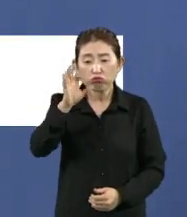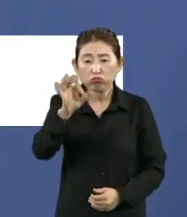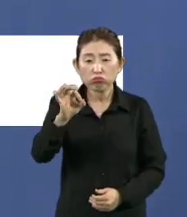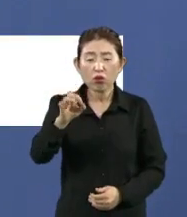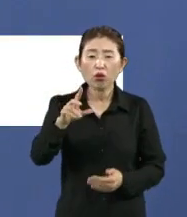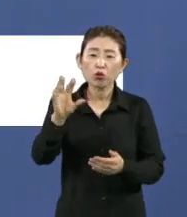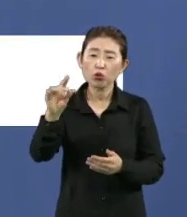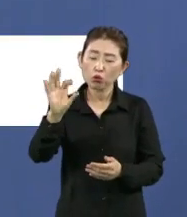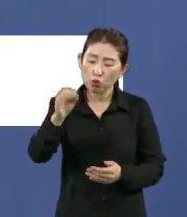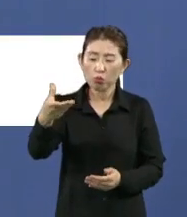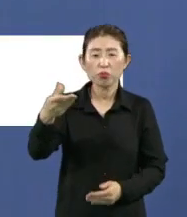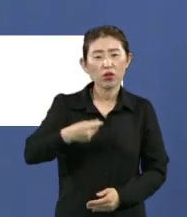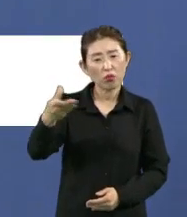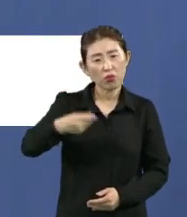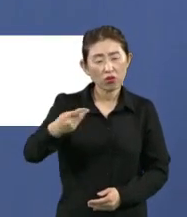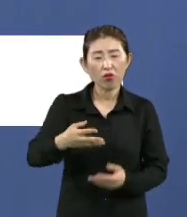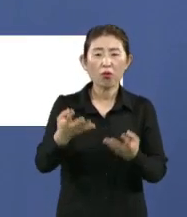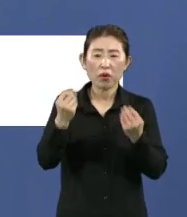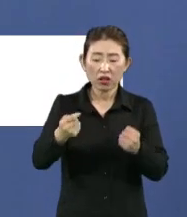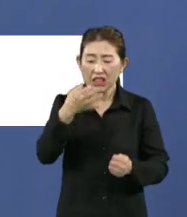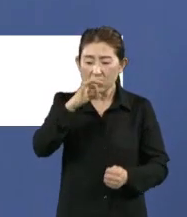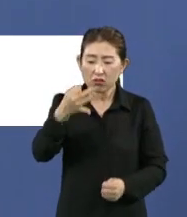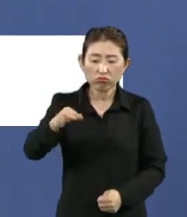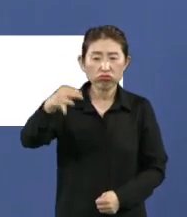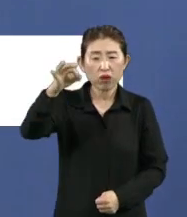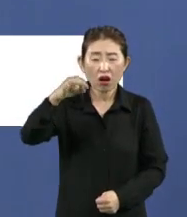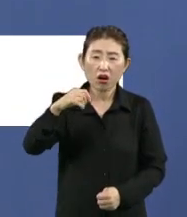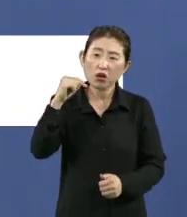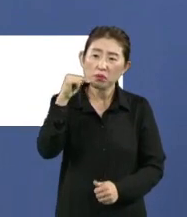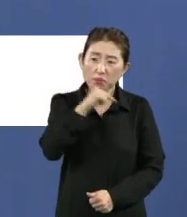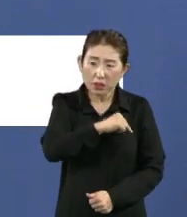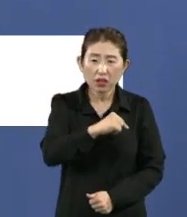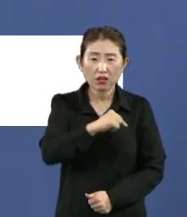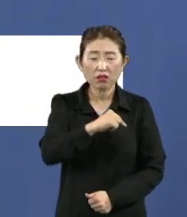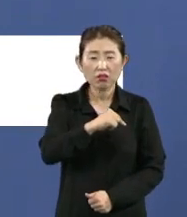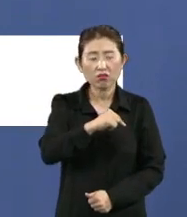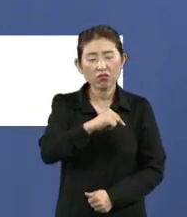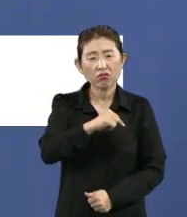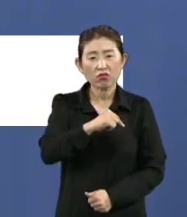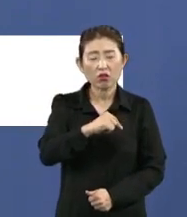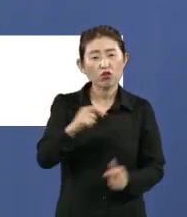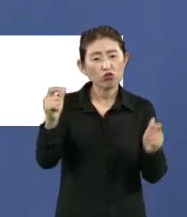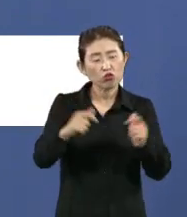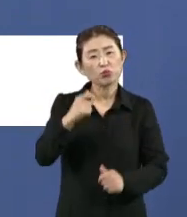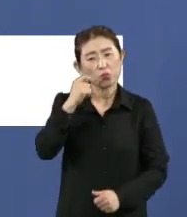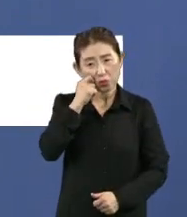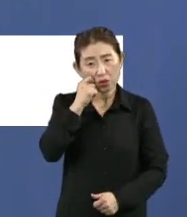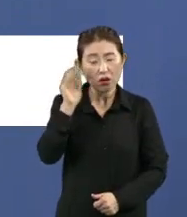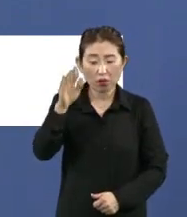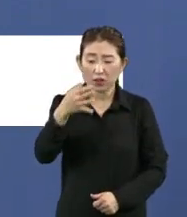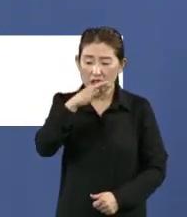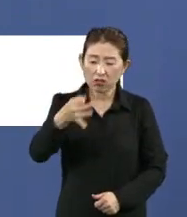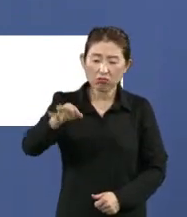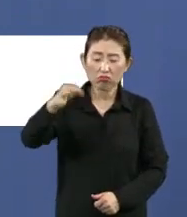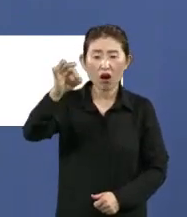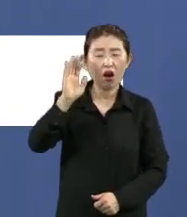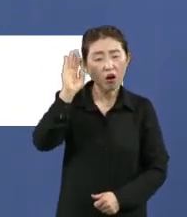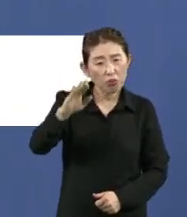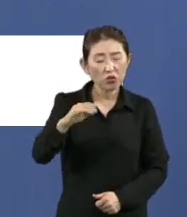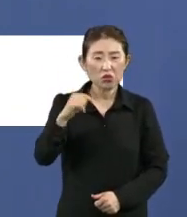많아서 금리가 오르더라도 대출 규모를 줄일 수가 없습니다. 앞으로 금리가 상승할 때 잠재